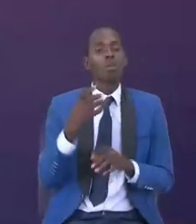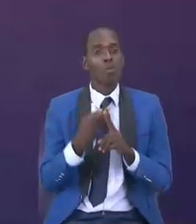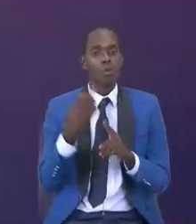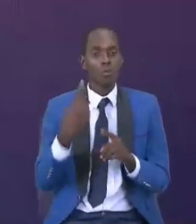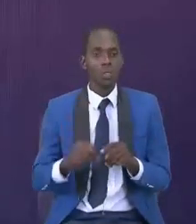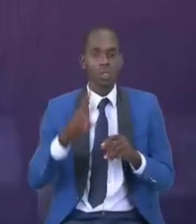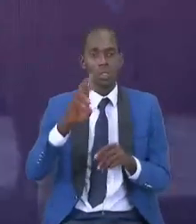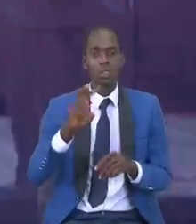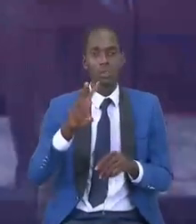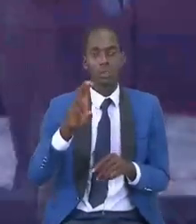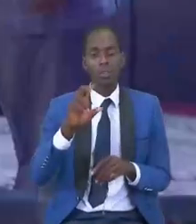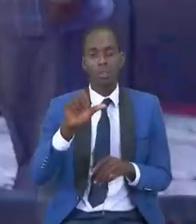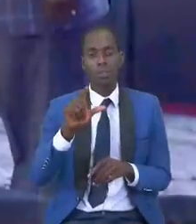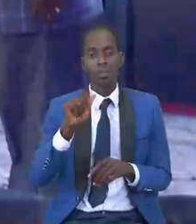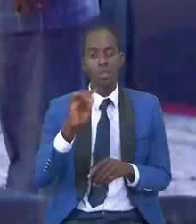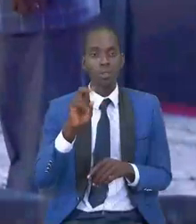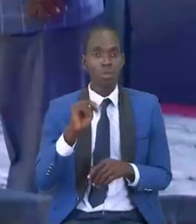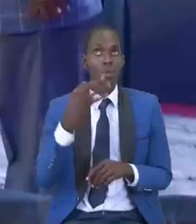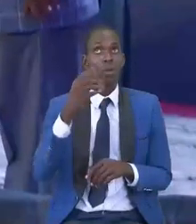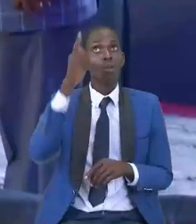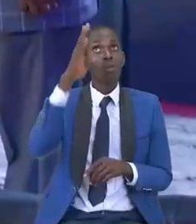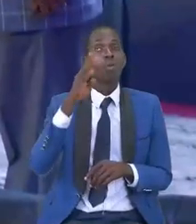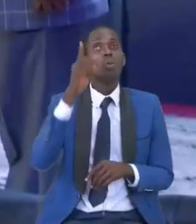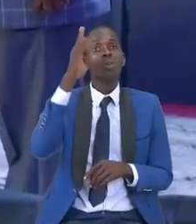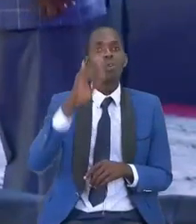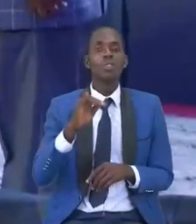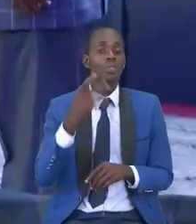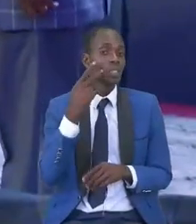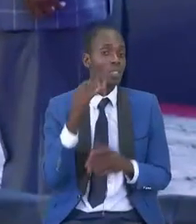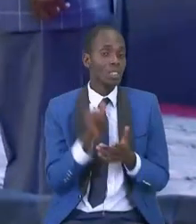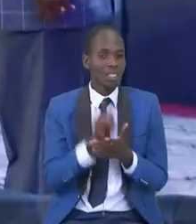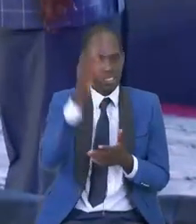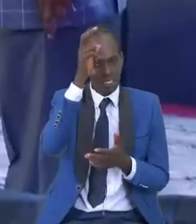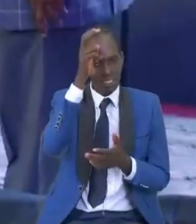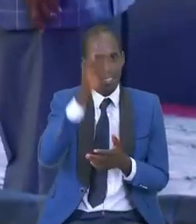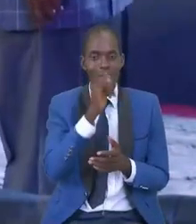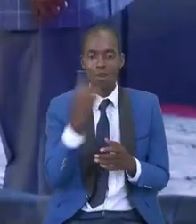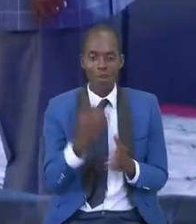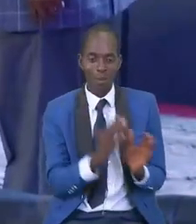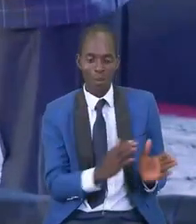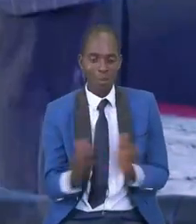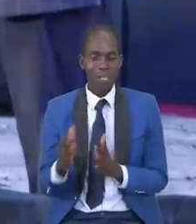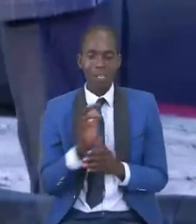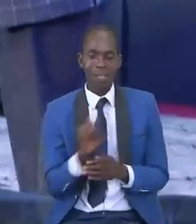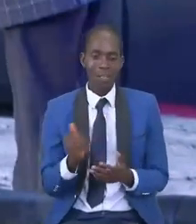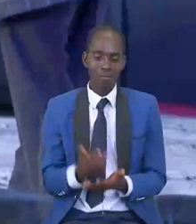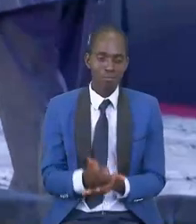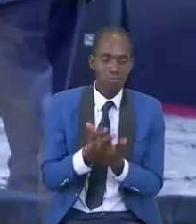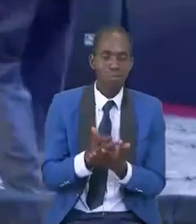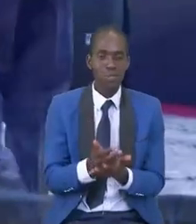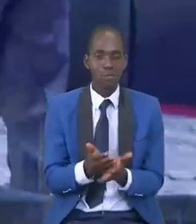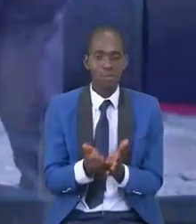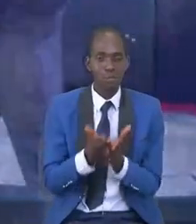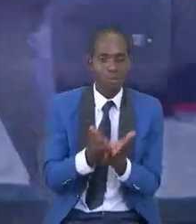révélation de Dieu, Satan est toujours là pour donner le bateau, le navire, le transport qui va l'amener